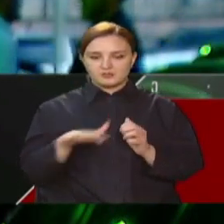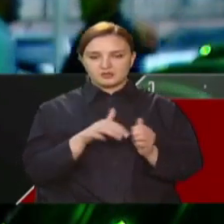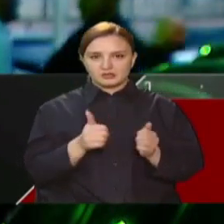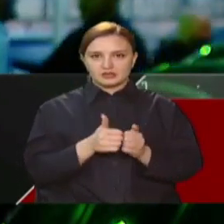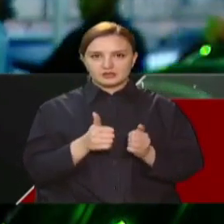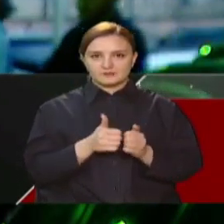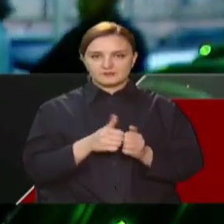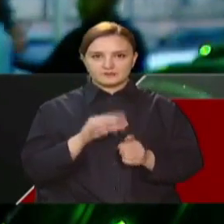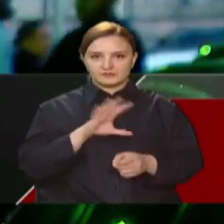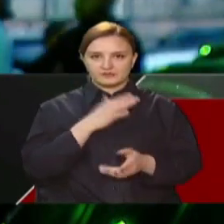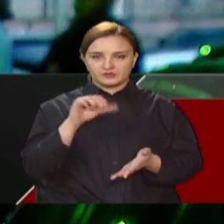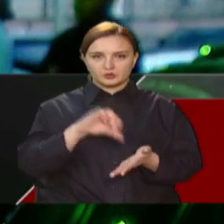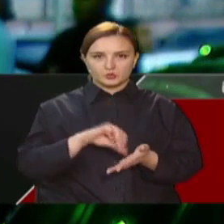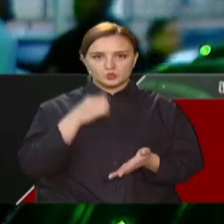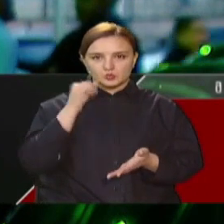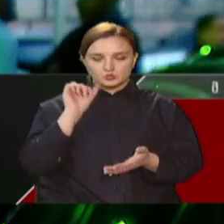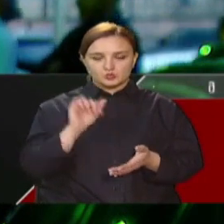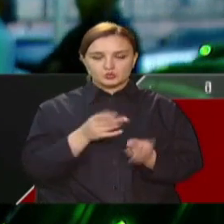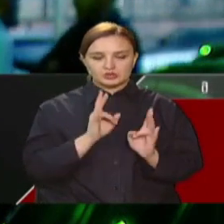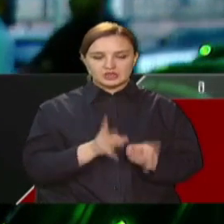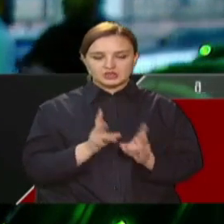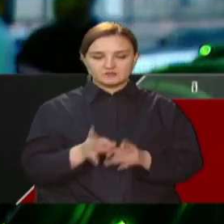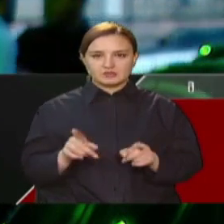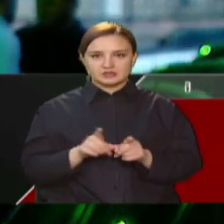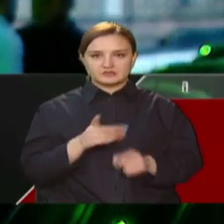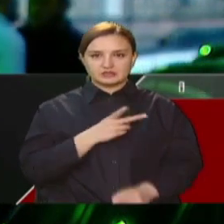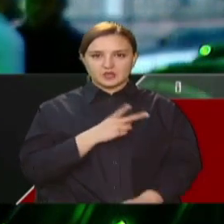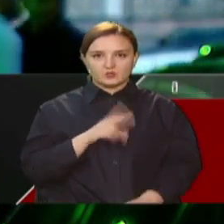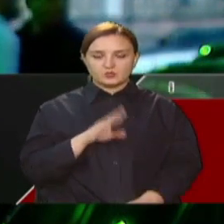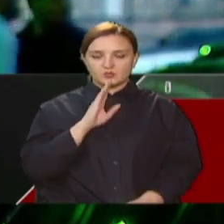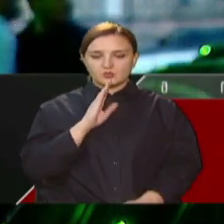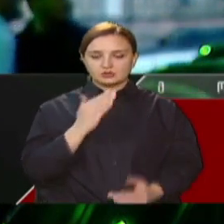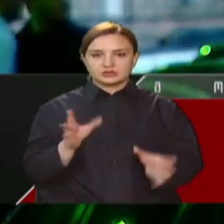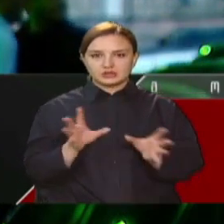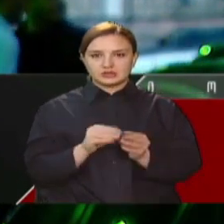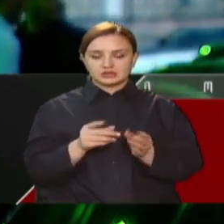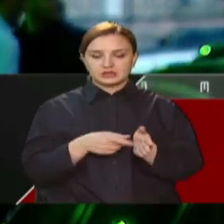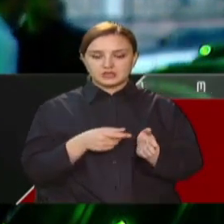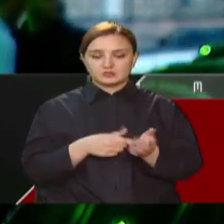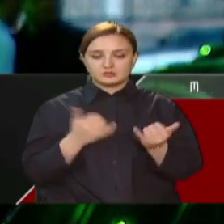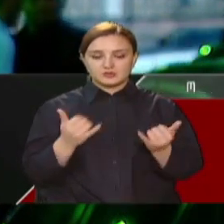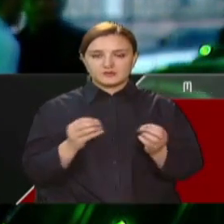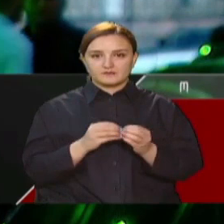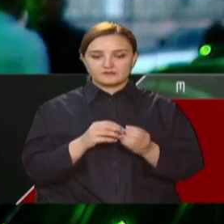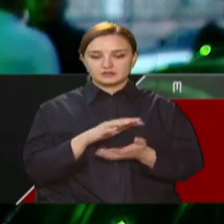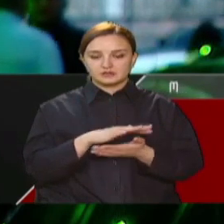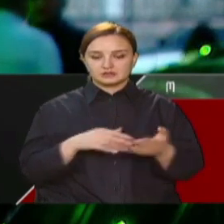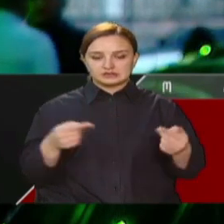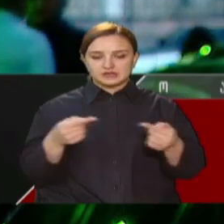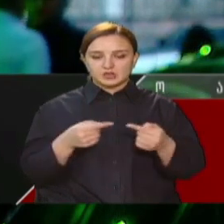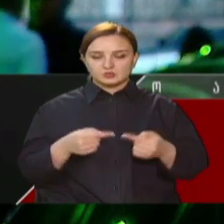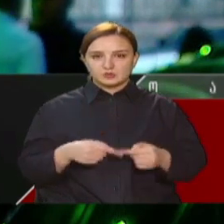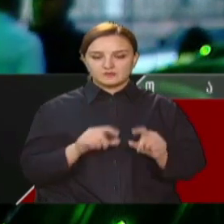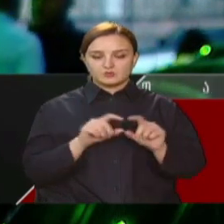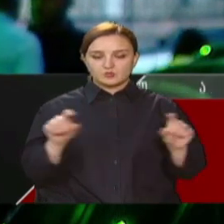ტერიტორიაზე იმყოფებოდნენ გუშინ, როგორც დაშავებულ, ასევე დაღუპულ გოგონასთან ერთად. გამოძიება ახლა გრძელდება იმ დაზუსტებული მუხლით,